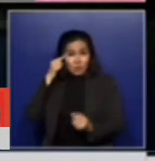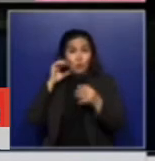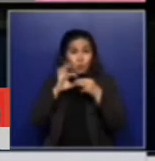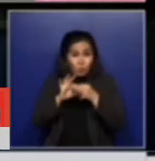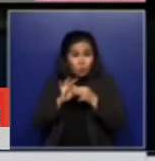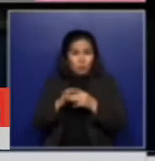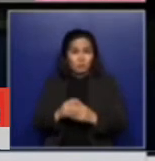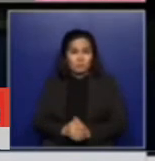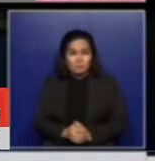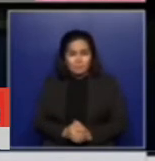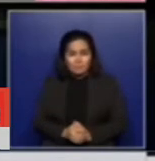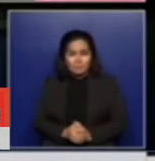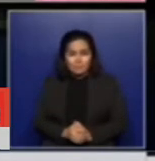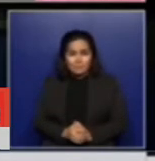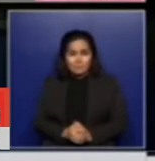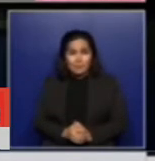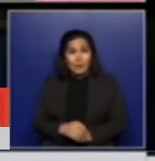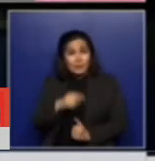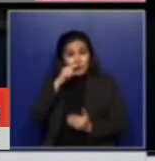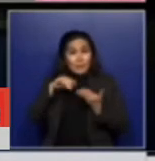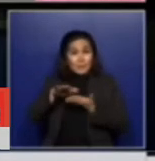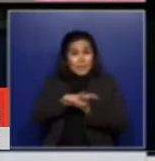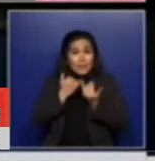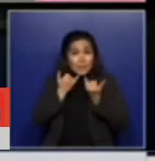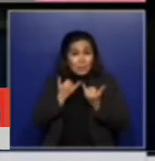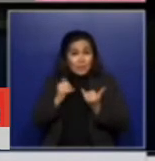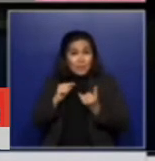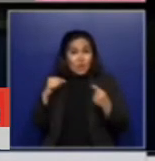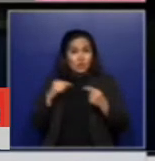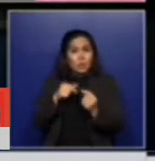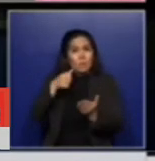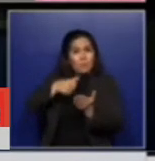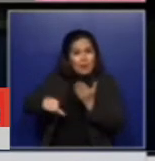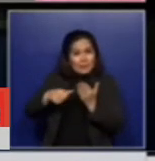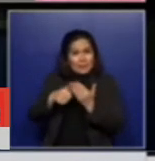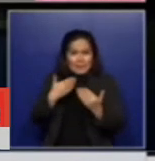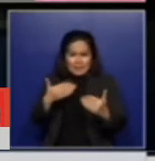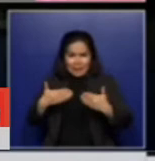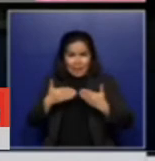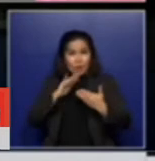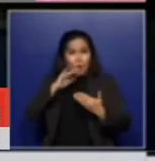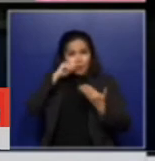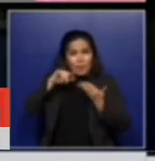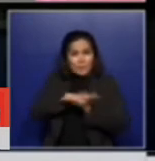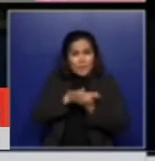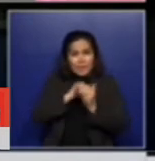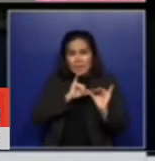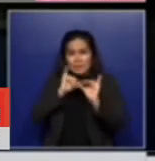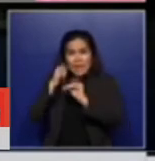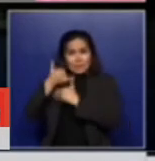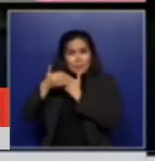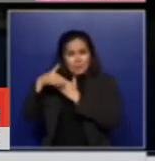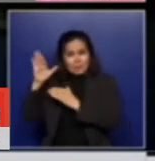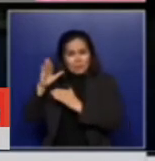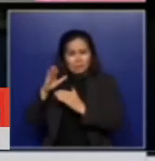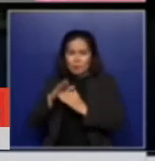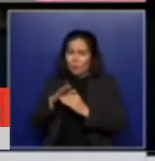าเรากำลังจะเสียฐานการผลิตภาษีที่ใหญ่มากๆวันนี้ต้องกราบ